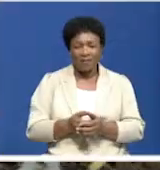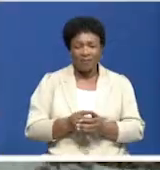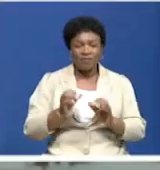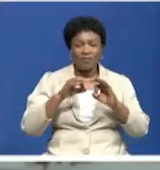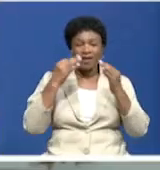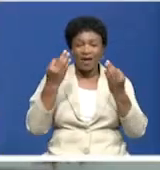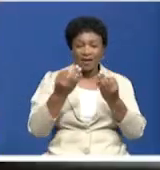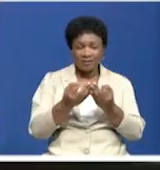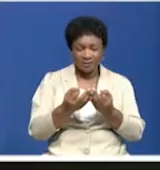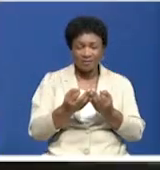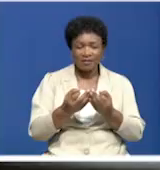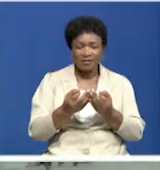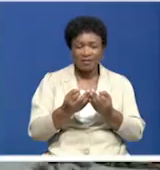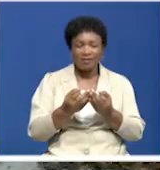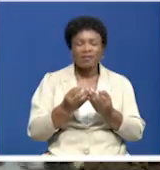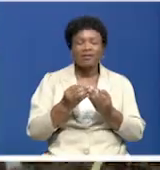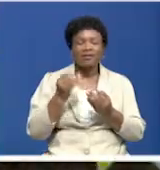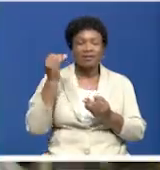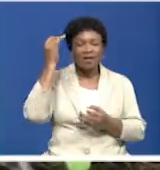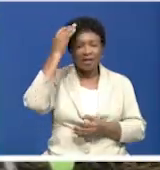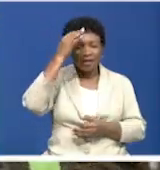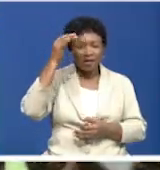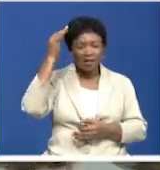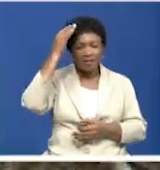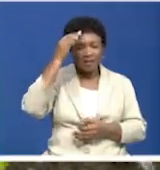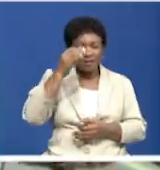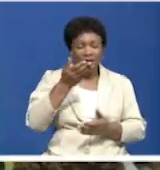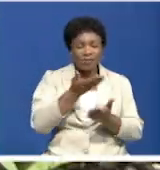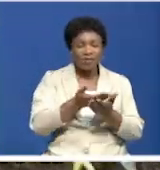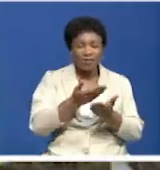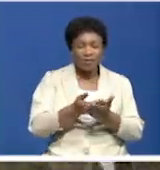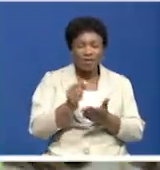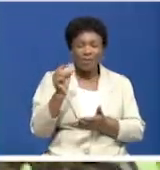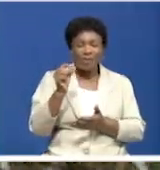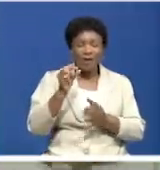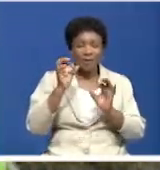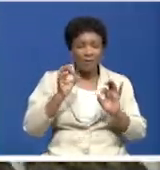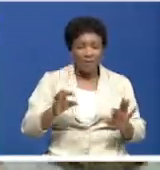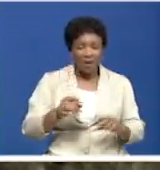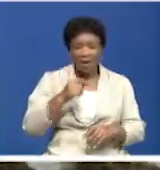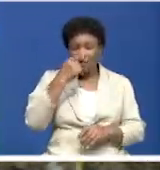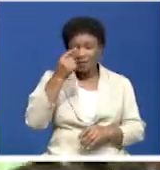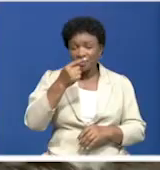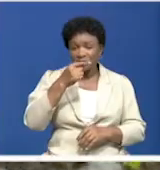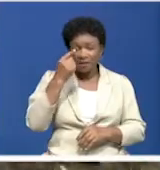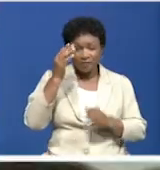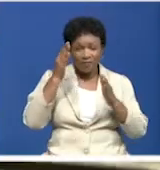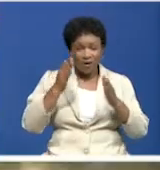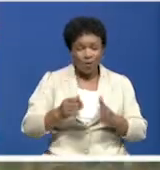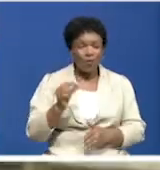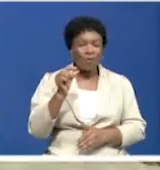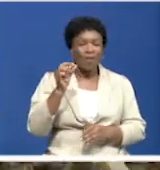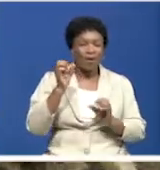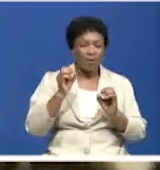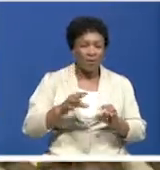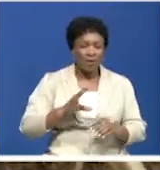kilimanjaro imet tambula aina mpya Ya mbu ya econ F1 sifa kuu Ya mbu hii mpya ni pamoja